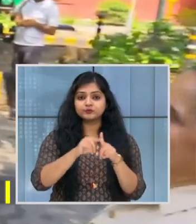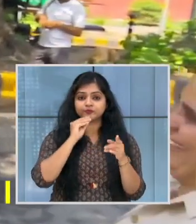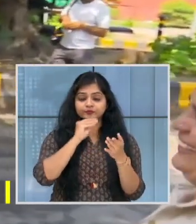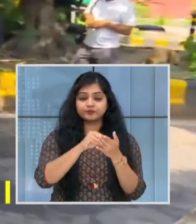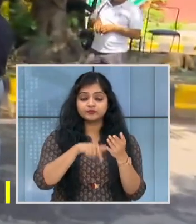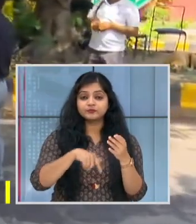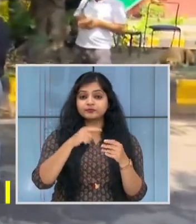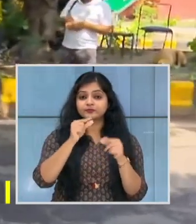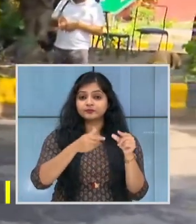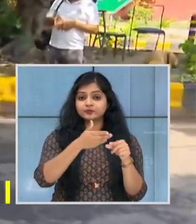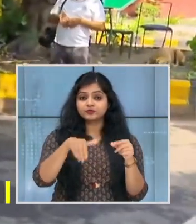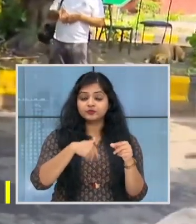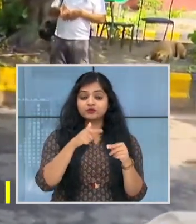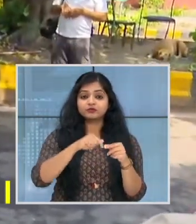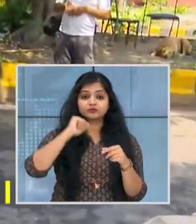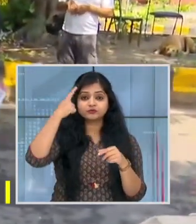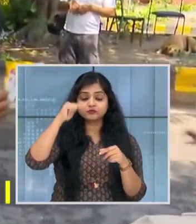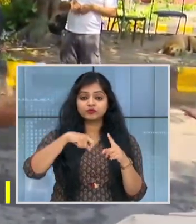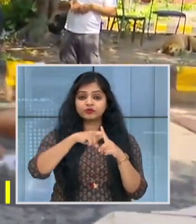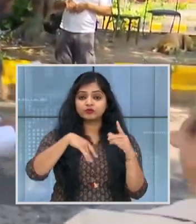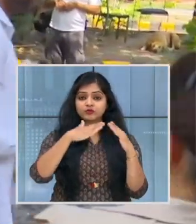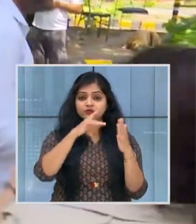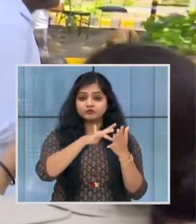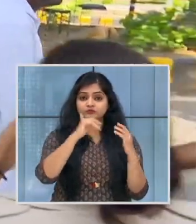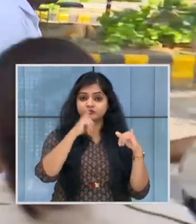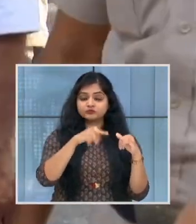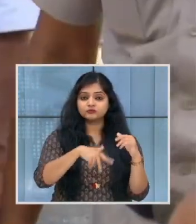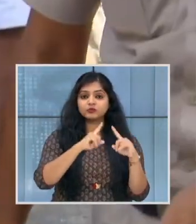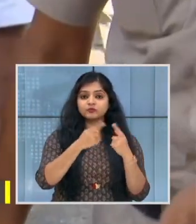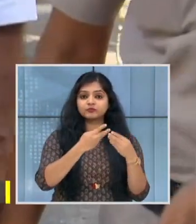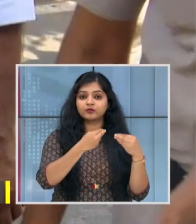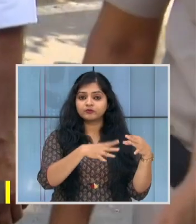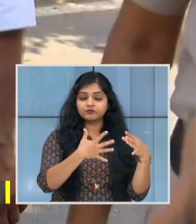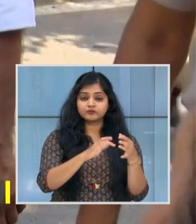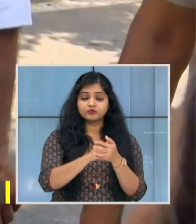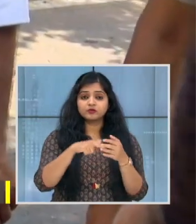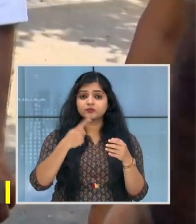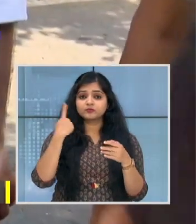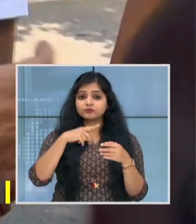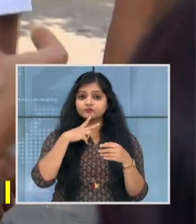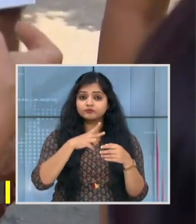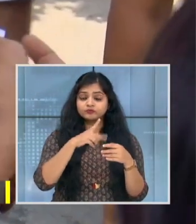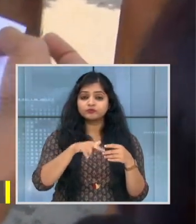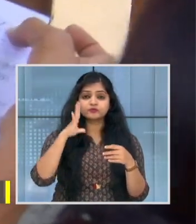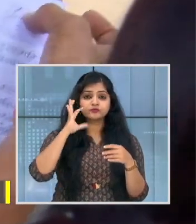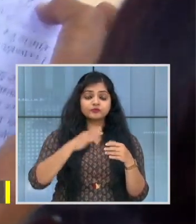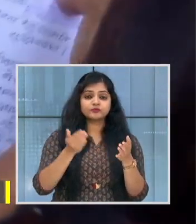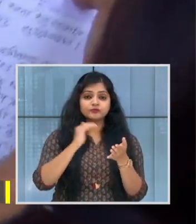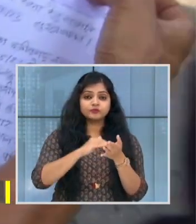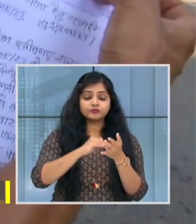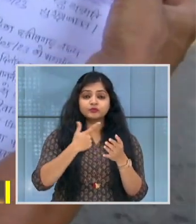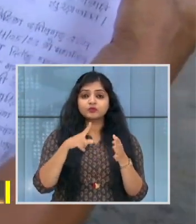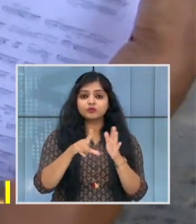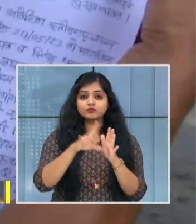കേരള ഹൌസിൽ എടുത്തിരുന്ന മുറികൾ ഒഴിഞ്ഞു. നിരവധി തവണ അഭ്യർത്ഥിച്ചിട്ടും ഗുസ്തി താരങ്ങൾ നിയമം ലംഘിച്ചതുകൊണ്ടാണ് ജന്തർ മന്ദറിലെ സമരം